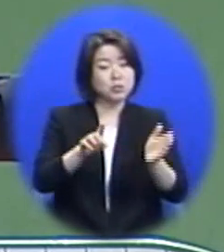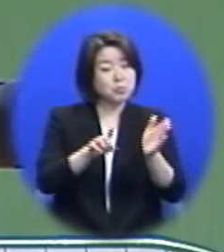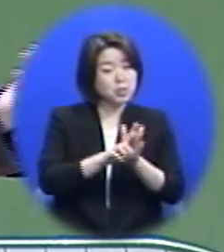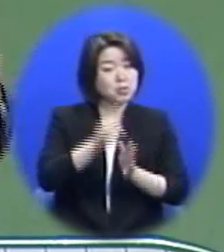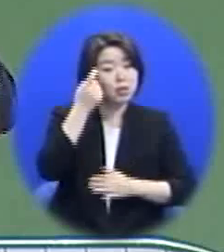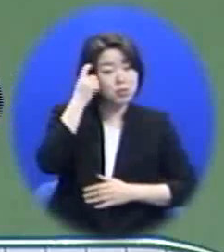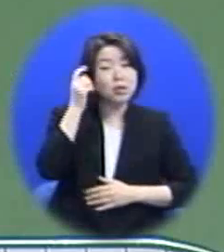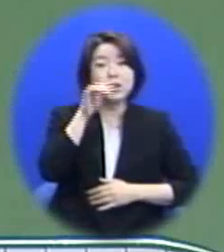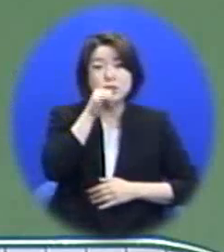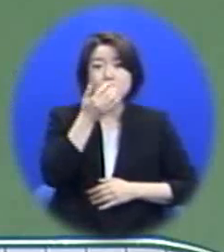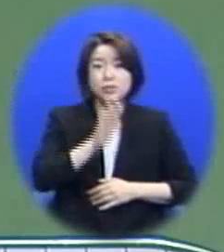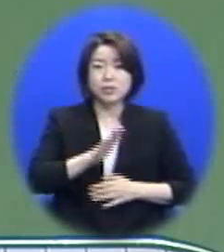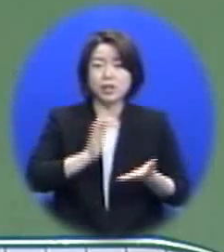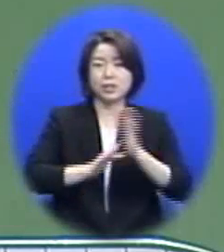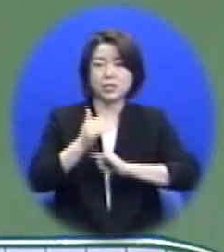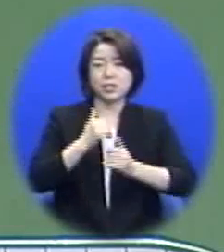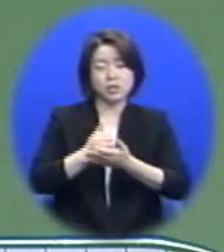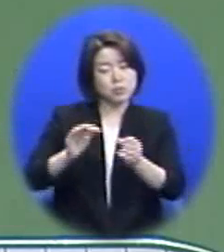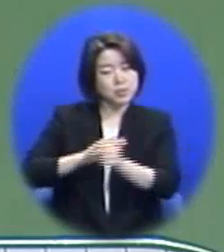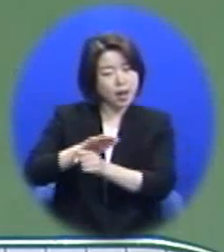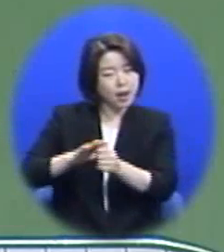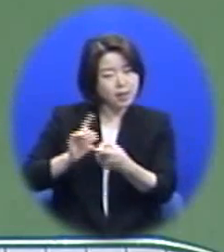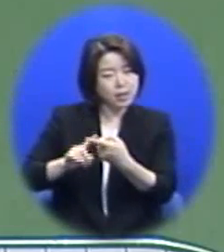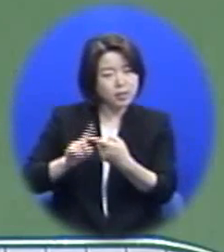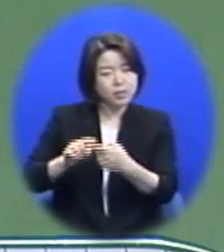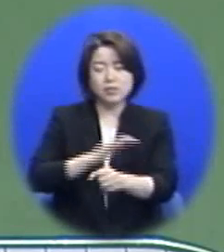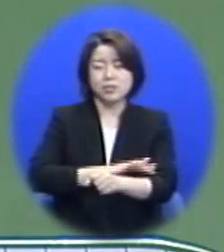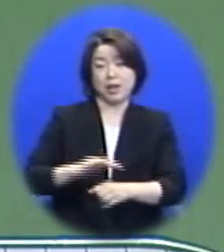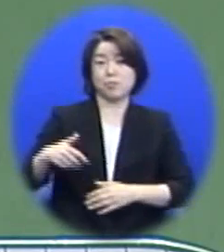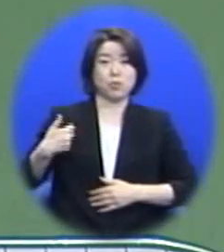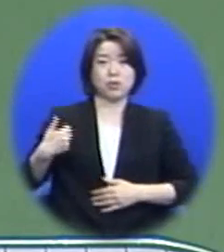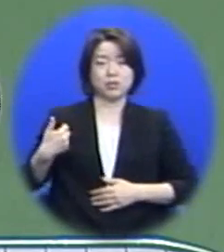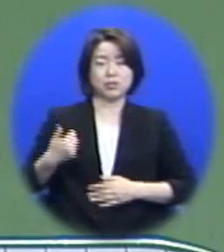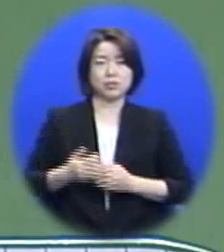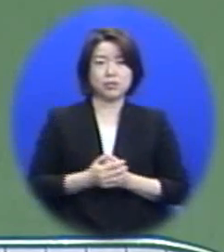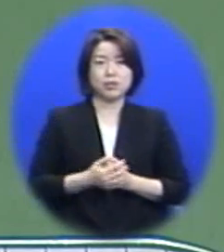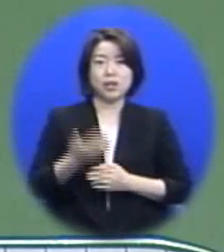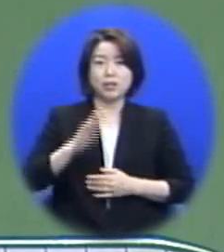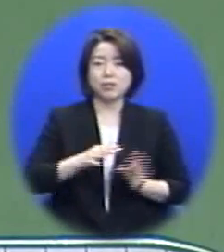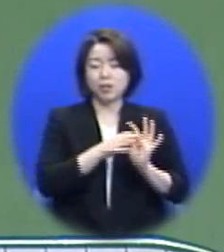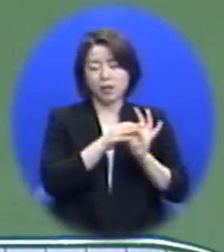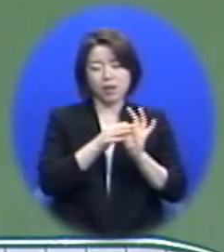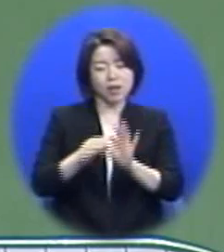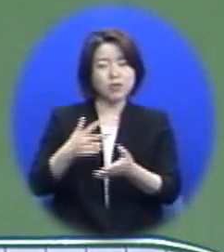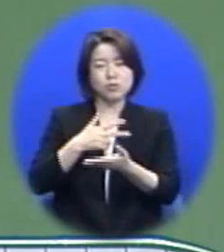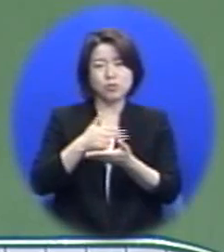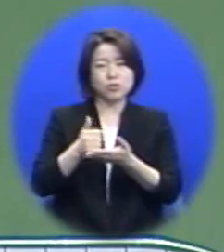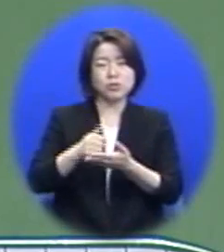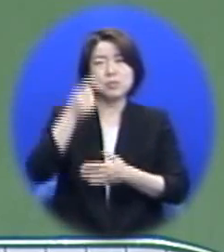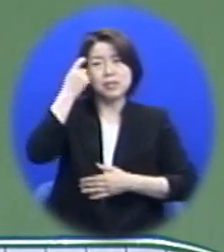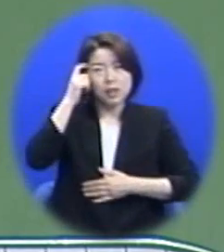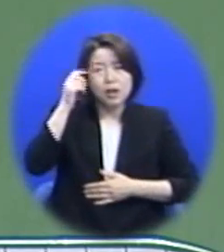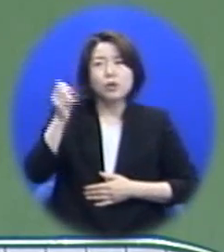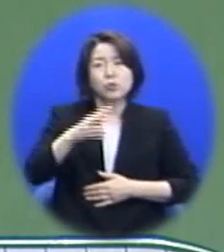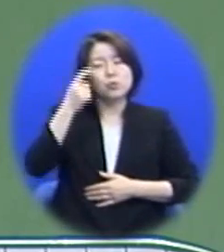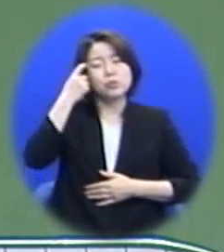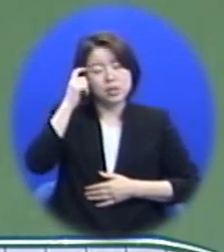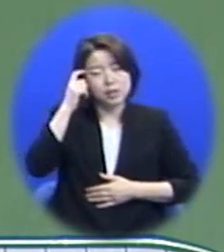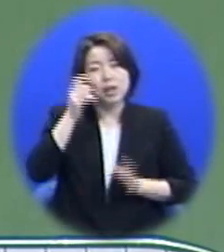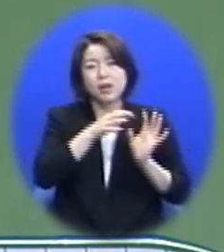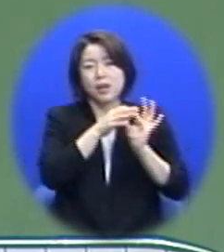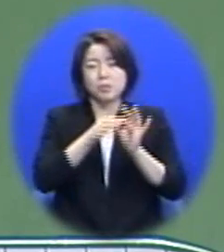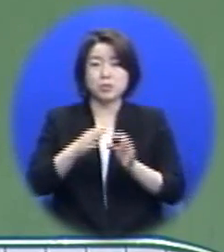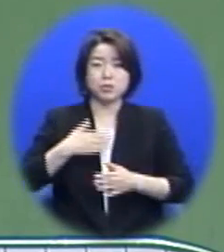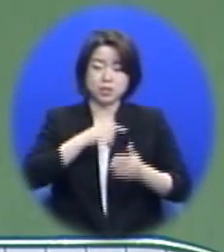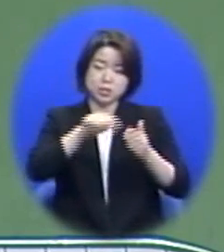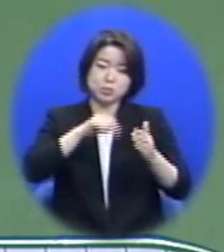생각했지만 예수님을 사랑한다는 것에 대해서는 잘 몰랐습니다 근데 계속 주님을 생각하고 또 생각하면서 제 속에